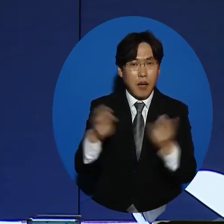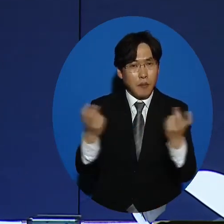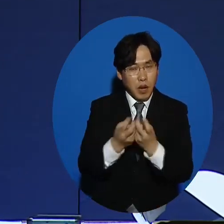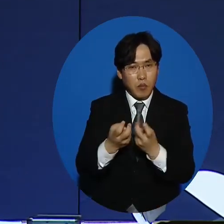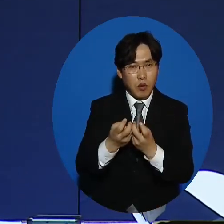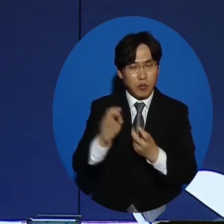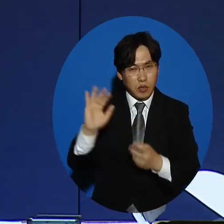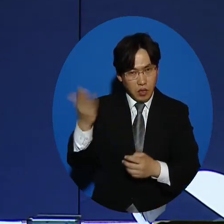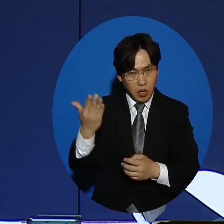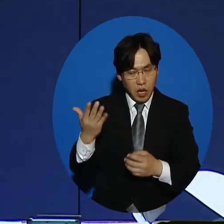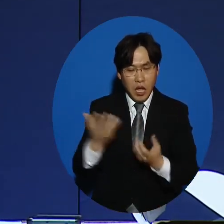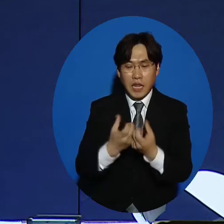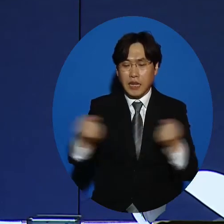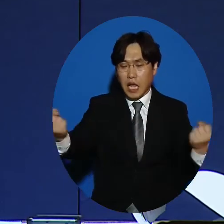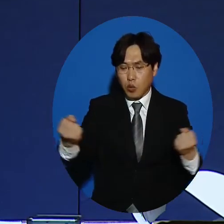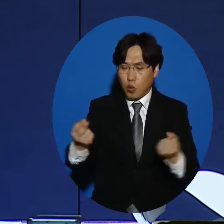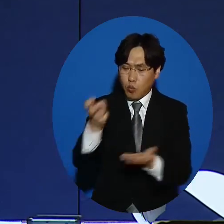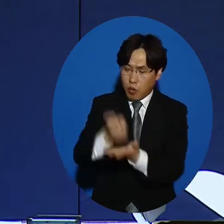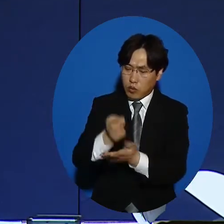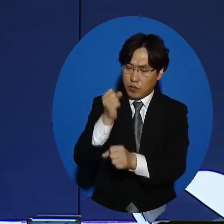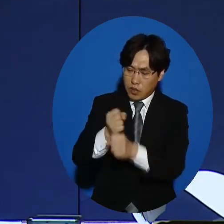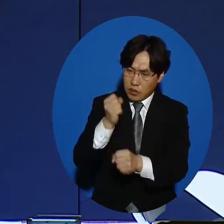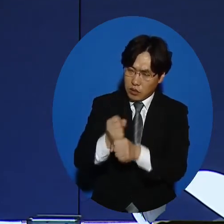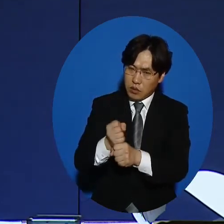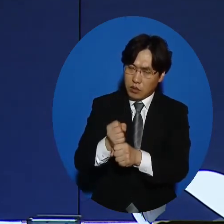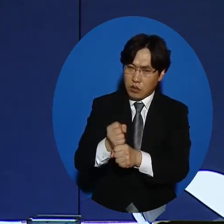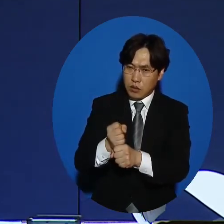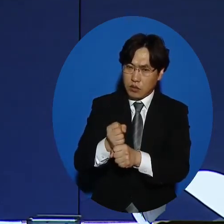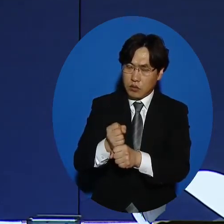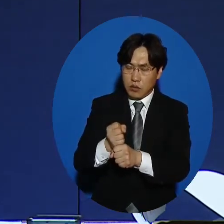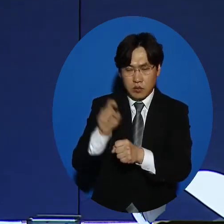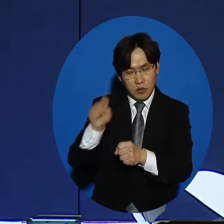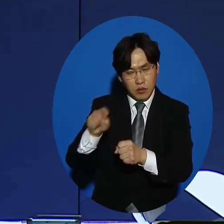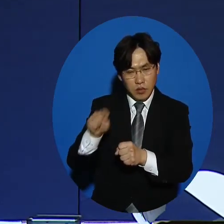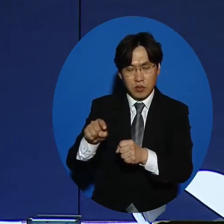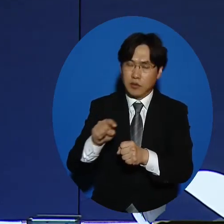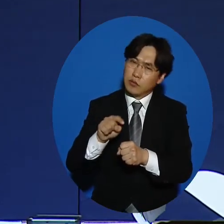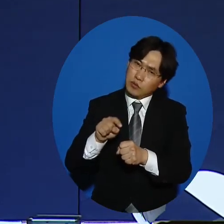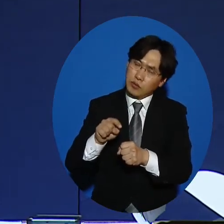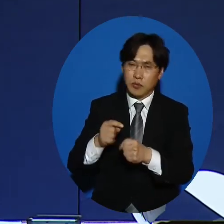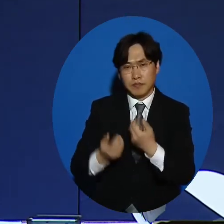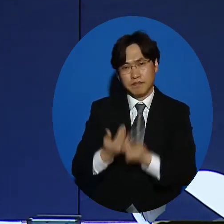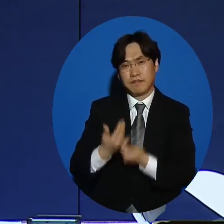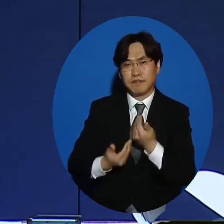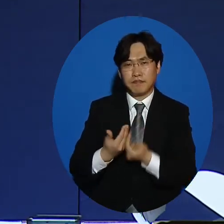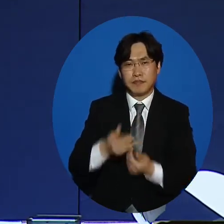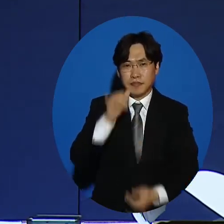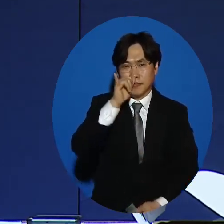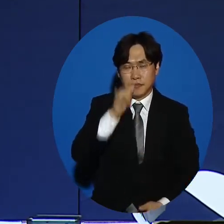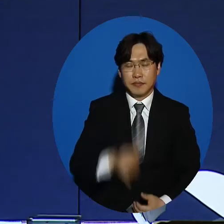될 수 있는 것인지 저는 좀 의문이 듭니다.